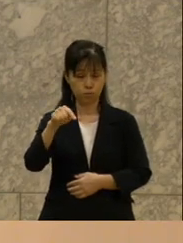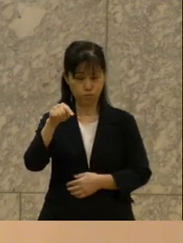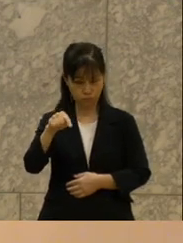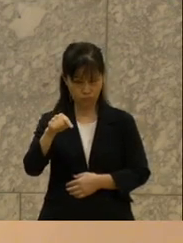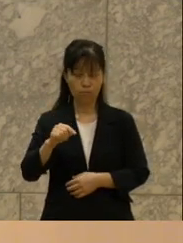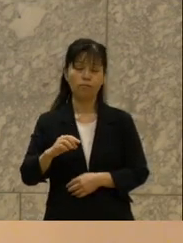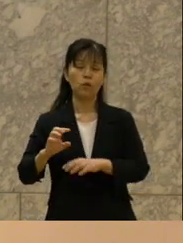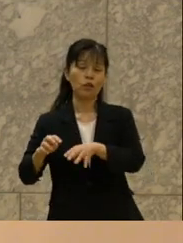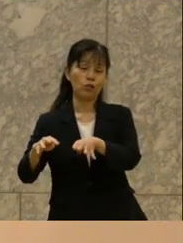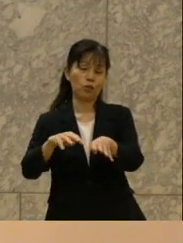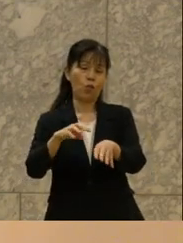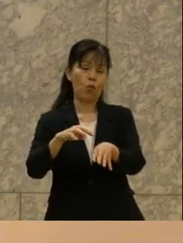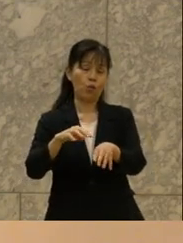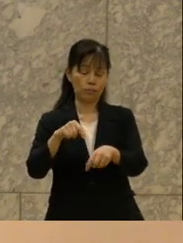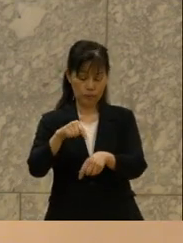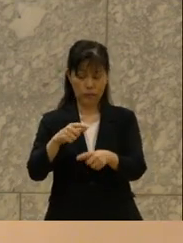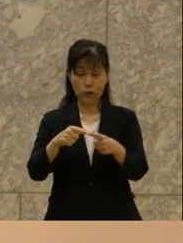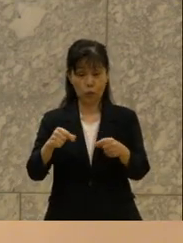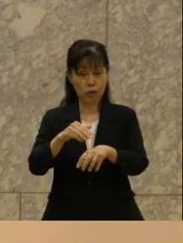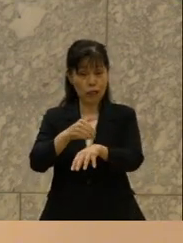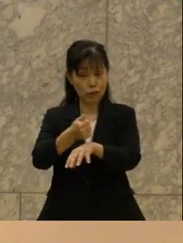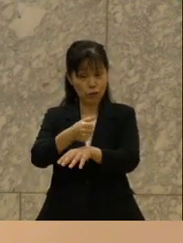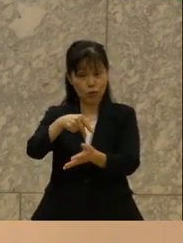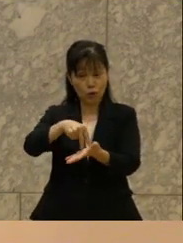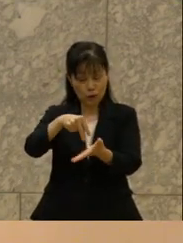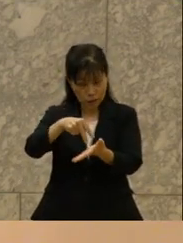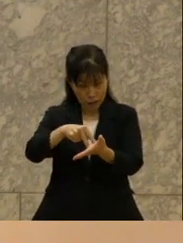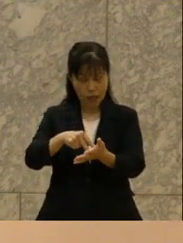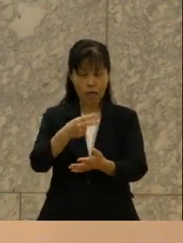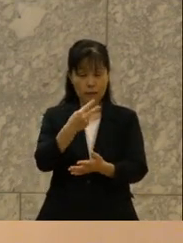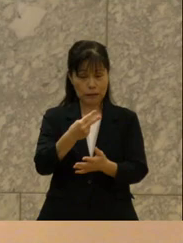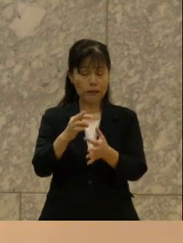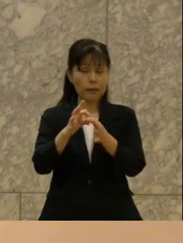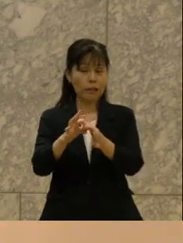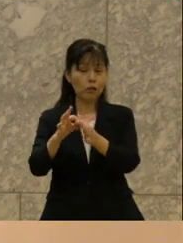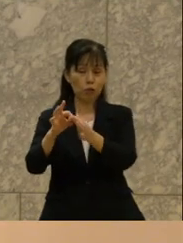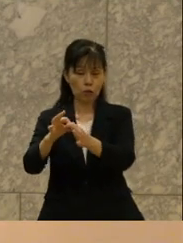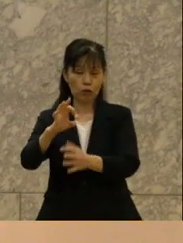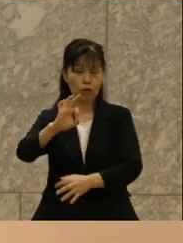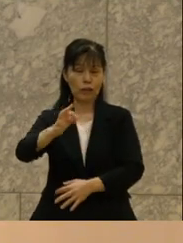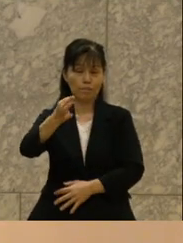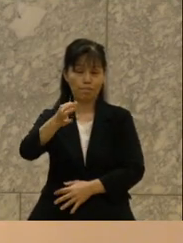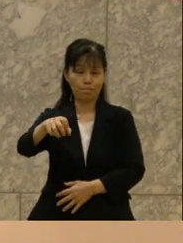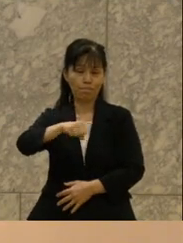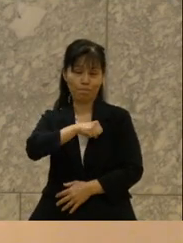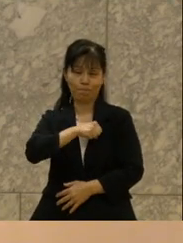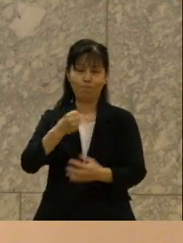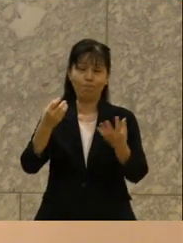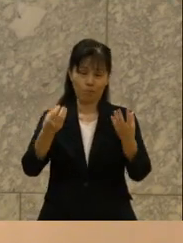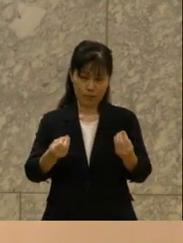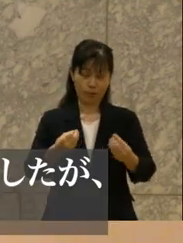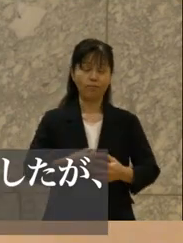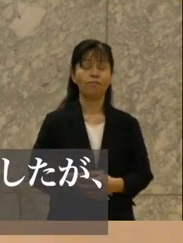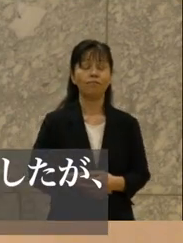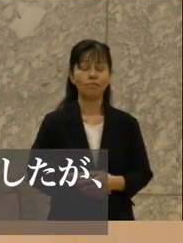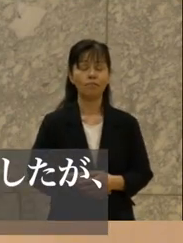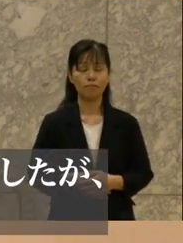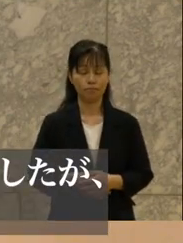2019世界陸上続くオレゴン2022世界陸上では日本勢として初の2大会連続の金メダルを獲得しました